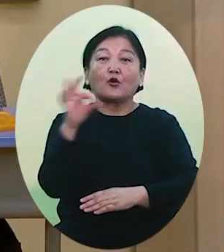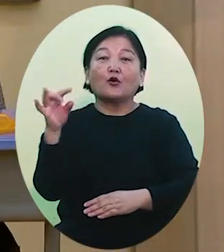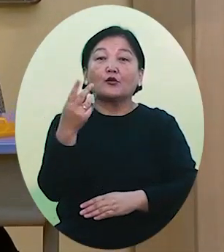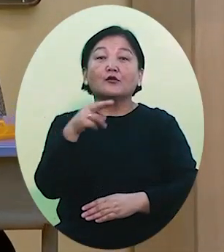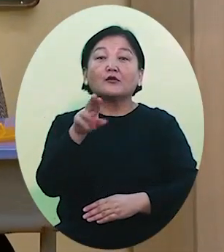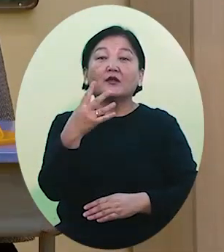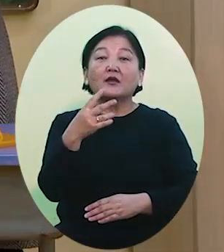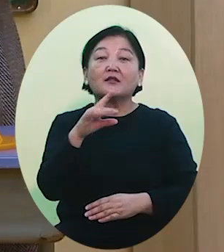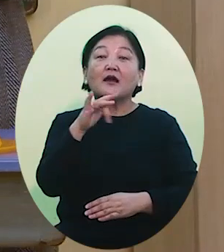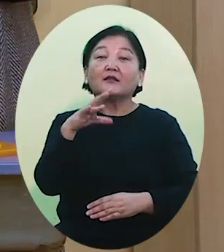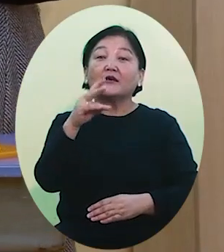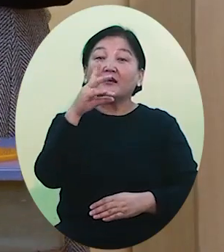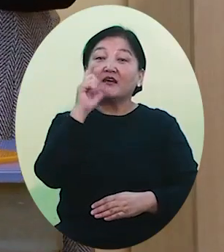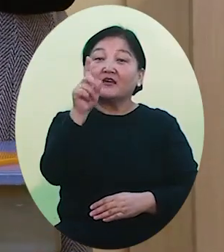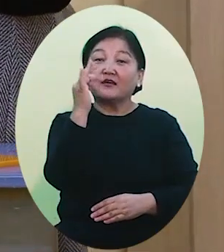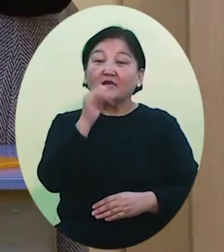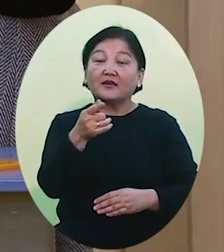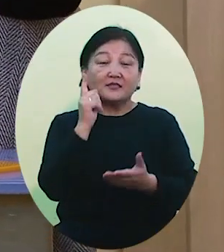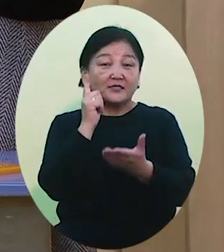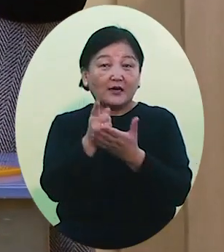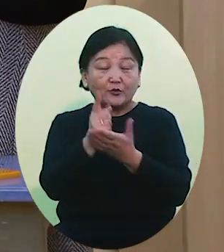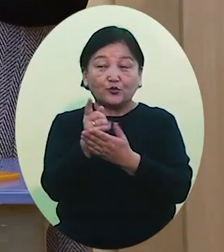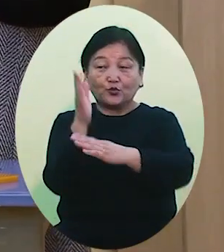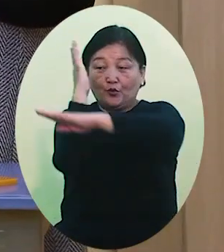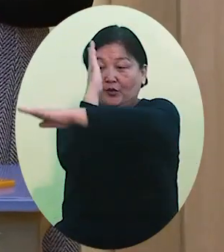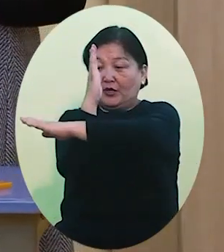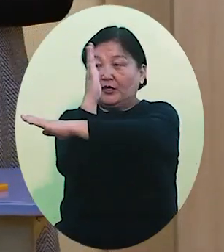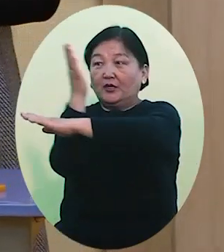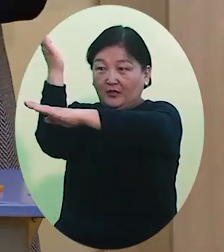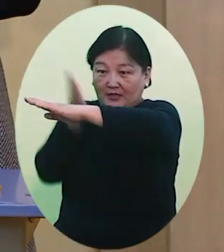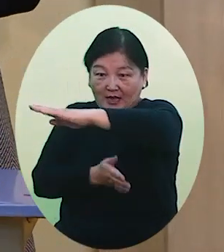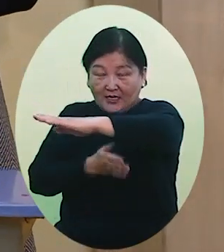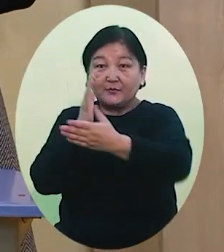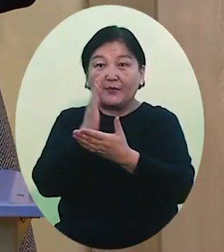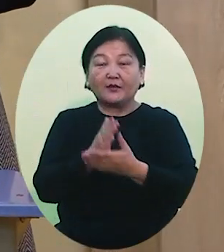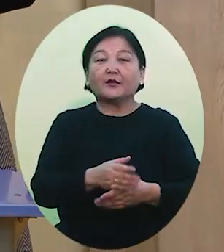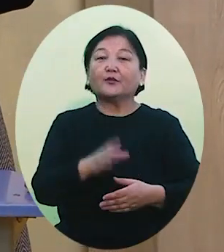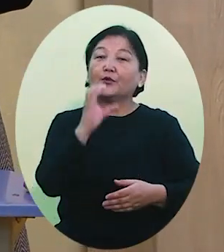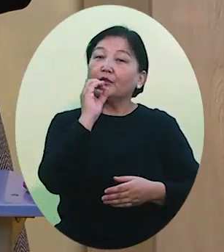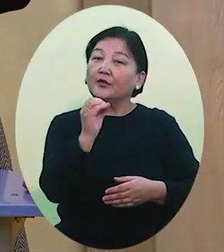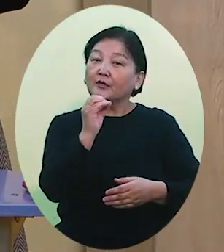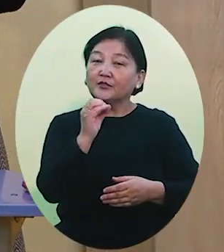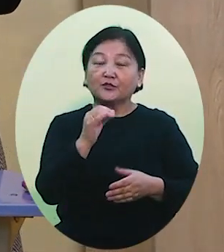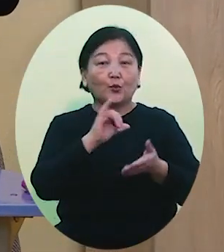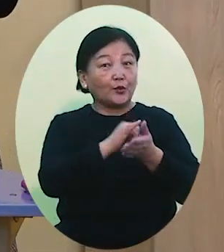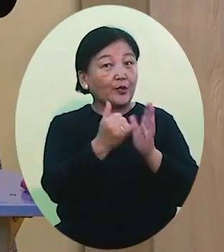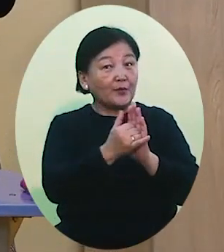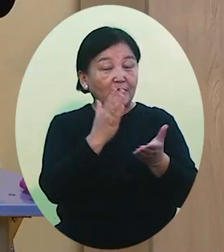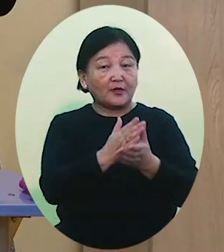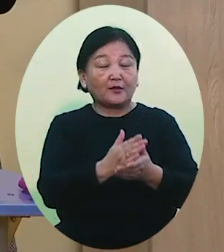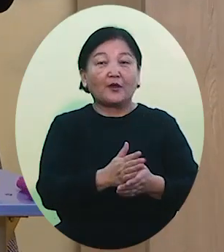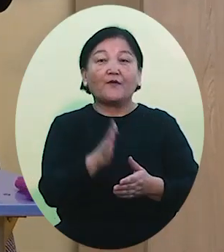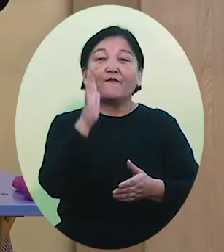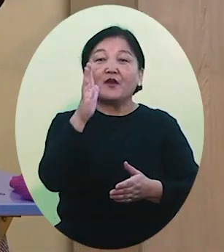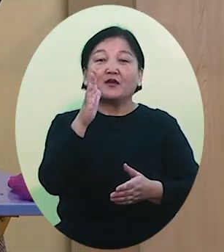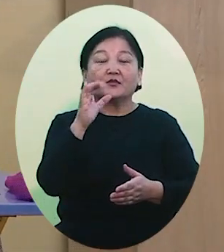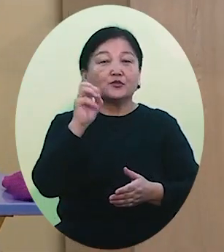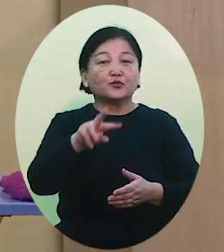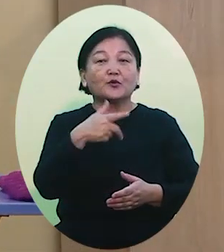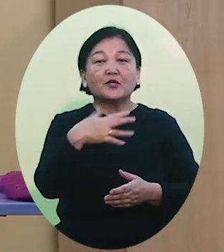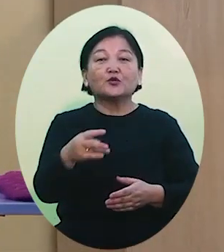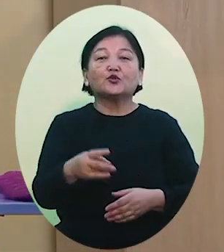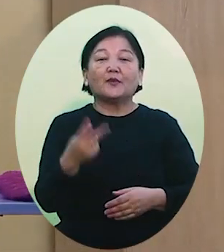гэсэн сул гишүүн нь тэгтэй тэнцэн байна. За тэгвэл b гэсэн сул гишүүн нь тэгтэй тэнцэн үед энэ шугам функцийн